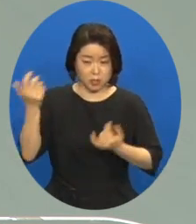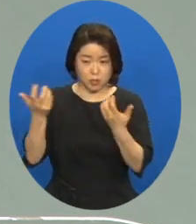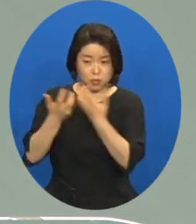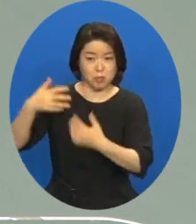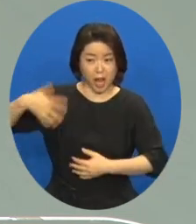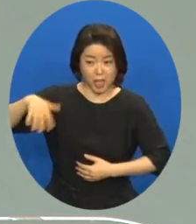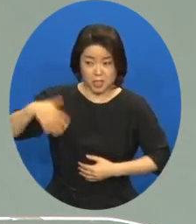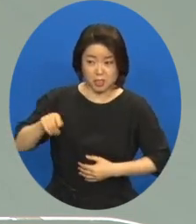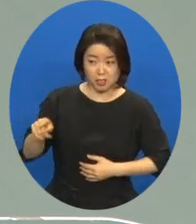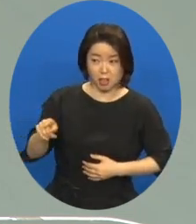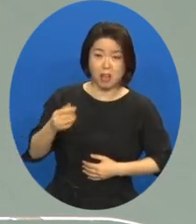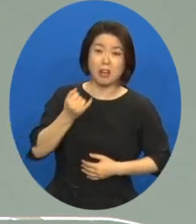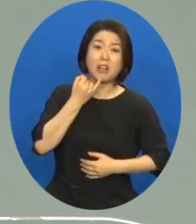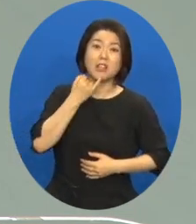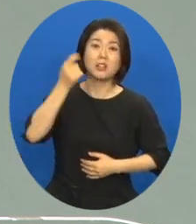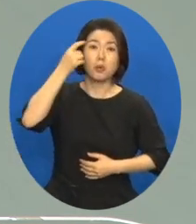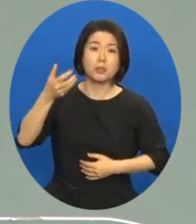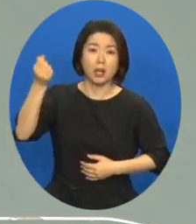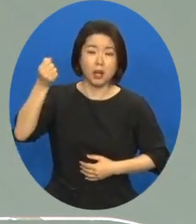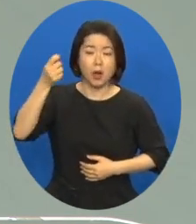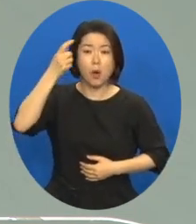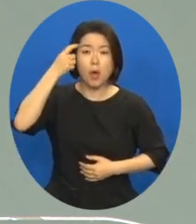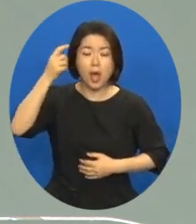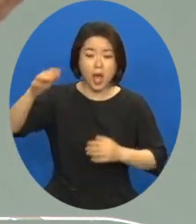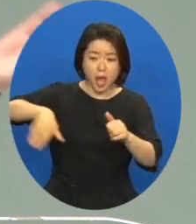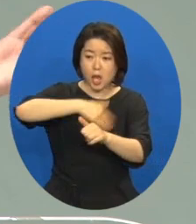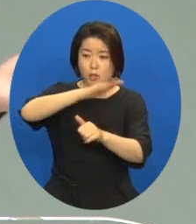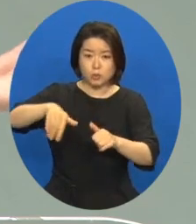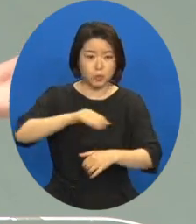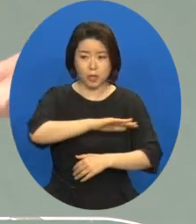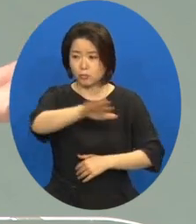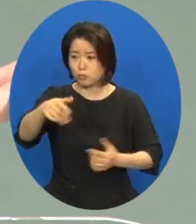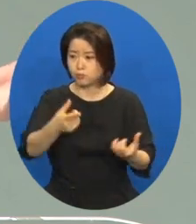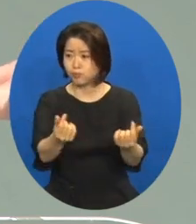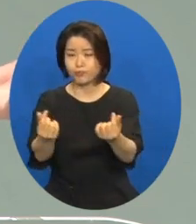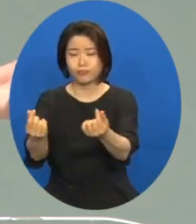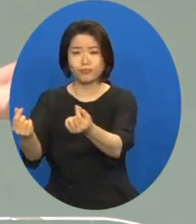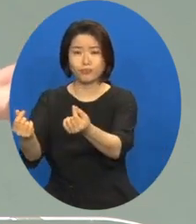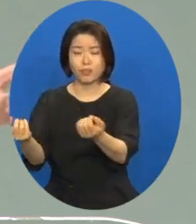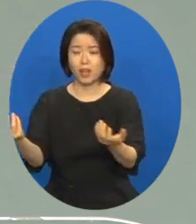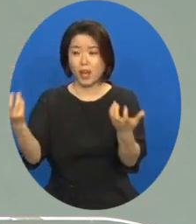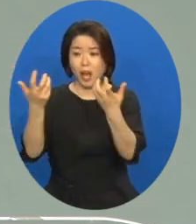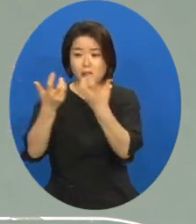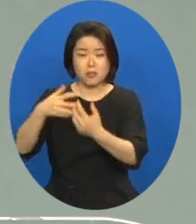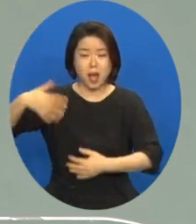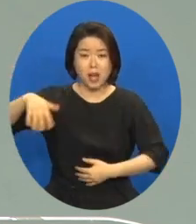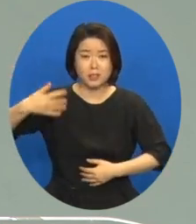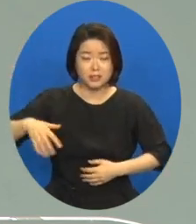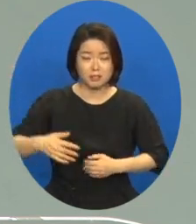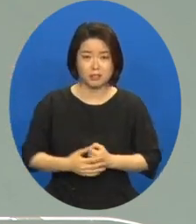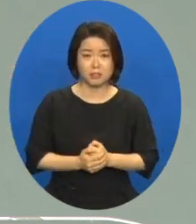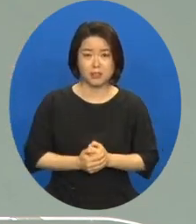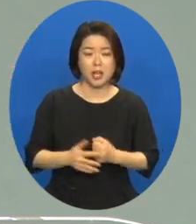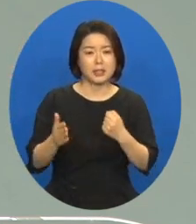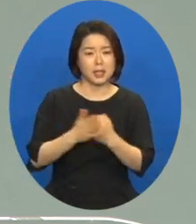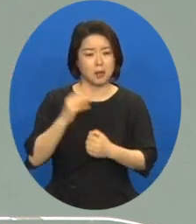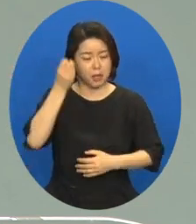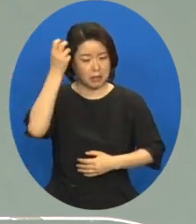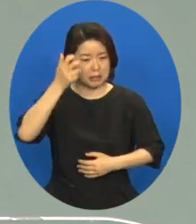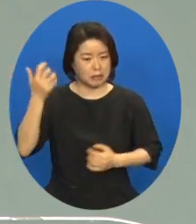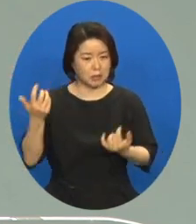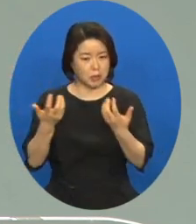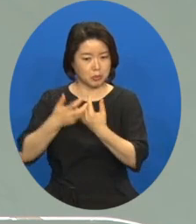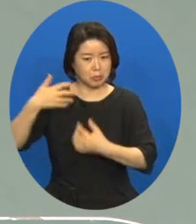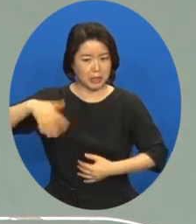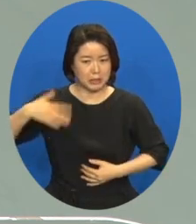왜? 너무 많아. 너도 나도 성령 충만하지 못했어. 그래서 성령 충만하지 못한 게